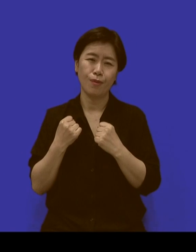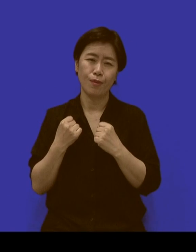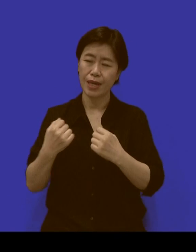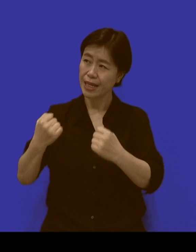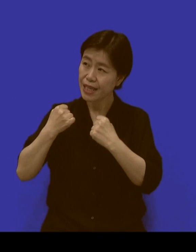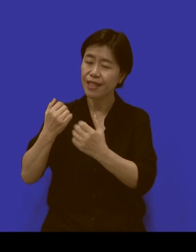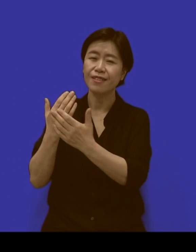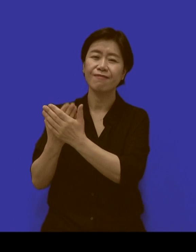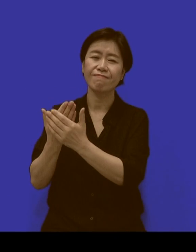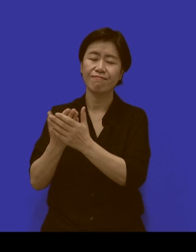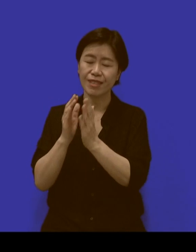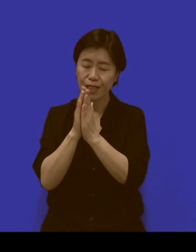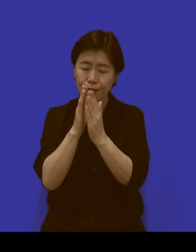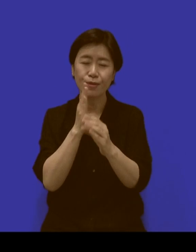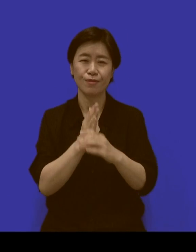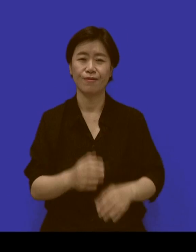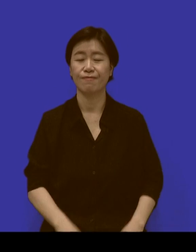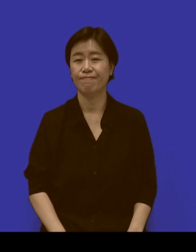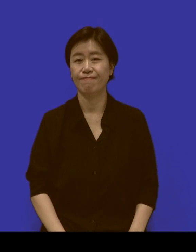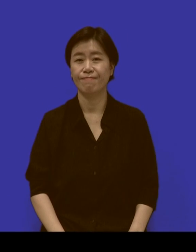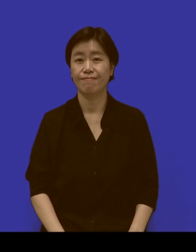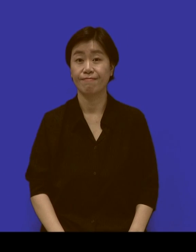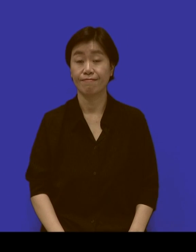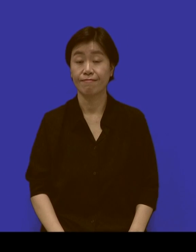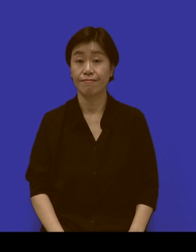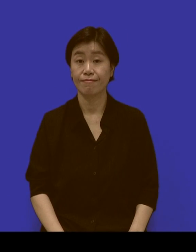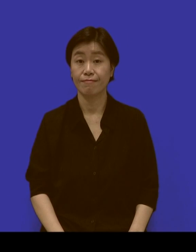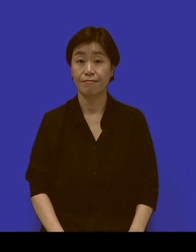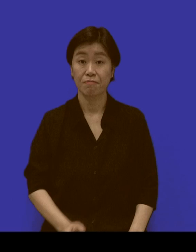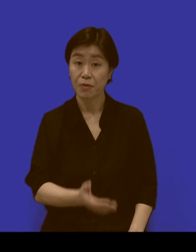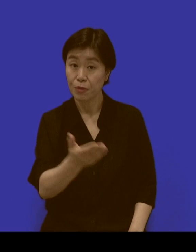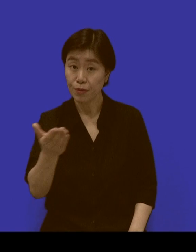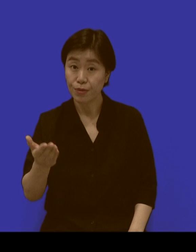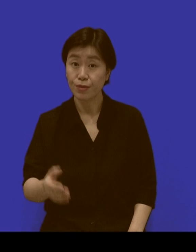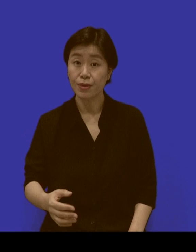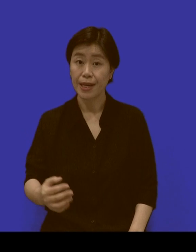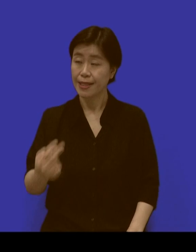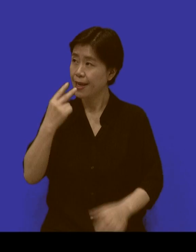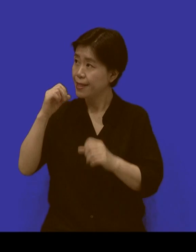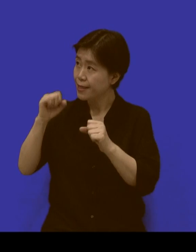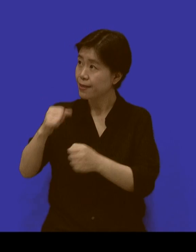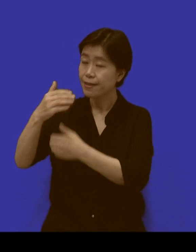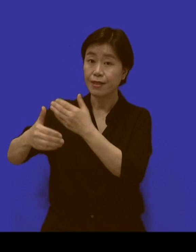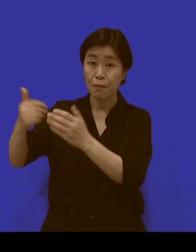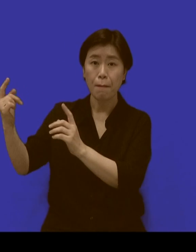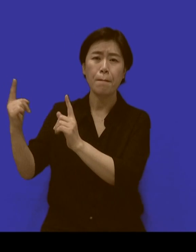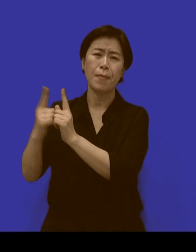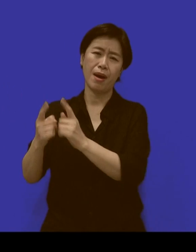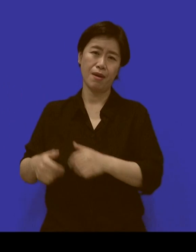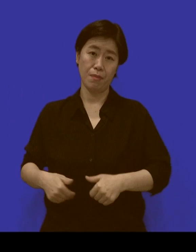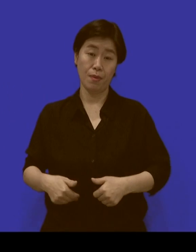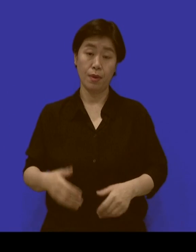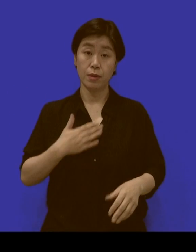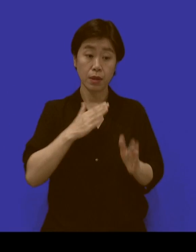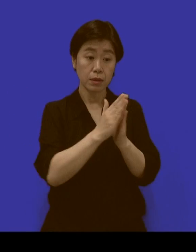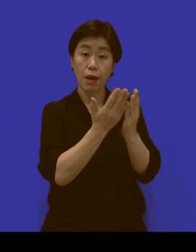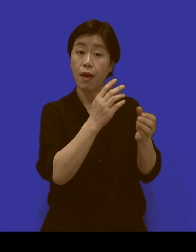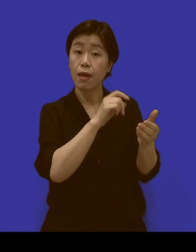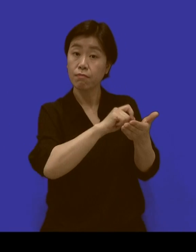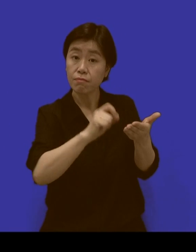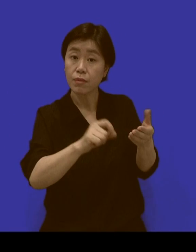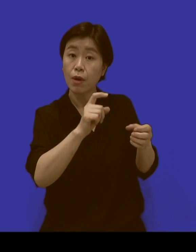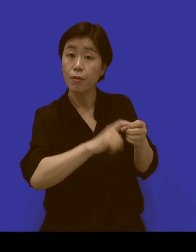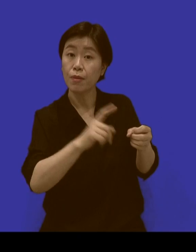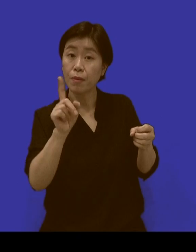그렇게 저는 기도하고 또 많은 분들이 그렇게 하나님을 만나서 살아계신 예. 하나님을 사실 제가 책을 쓰게 된 계기도 살아계신